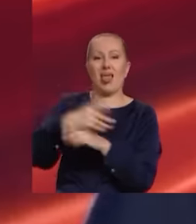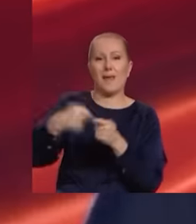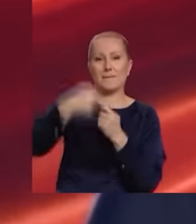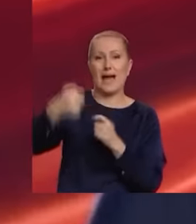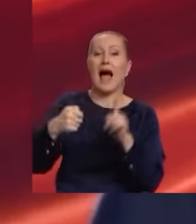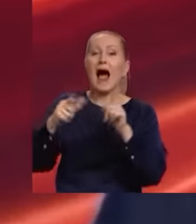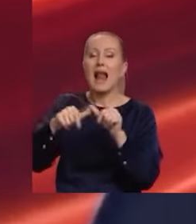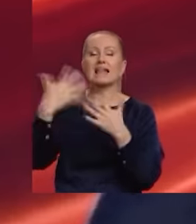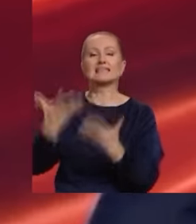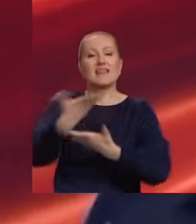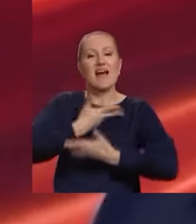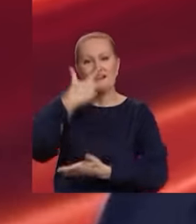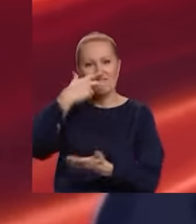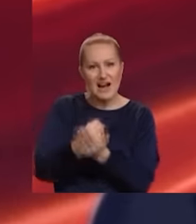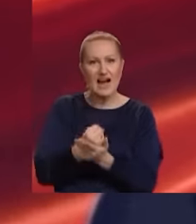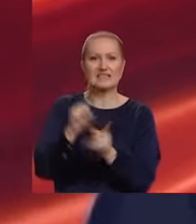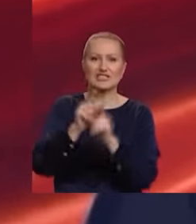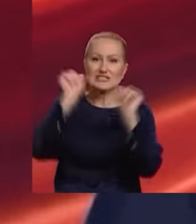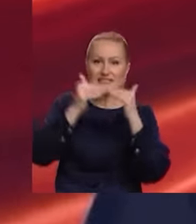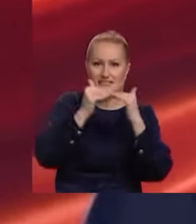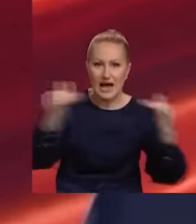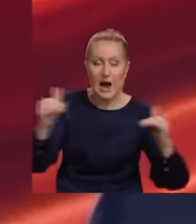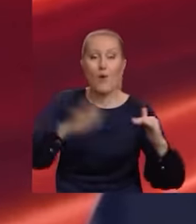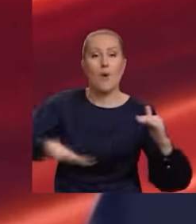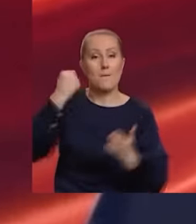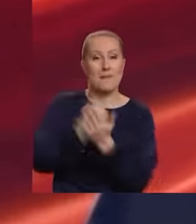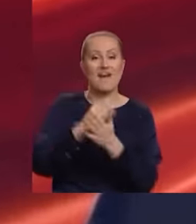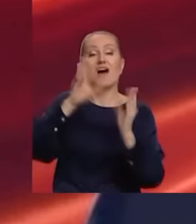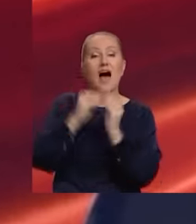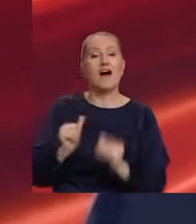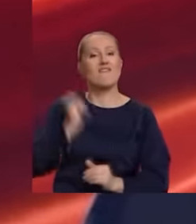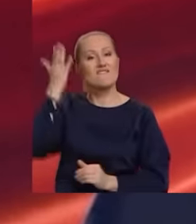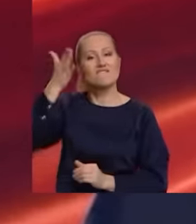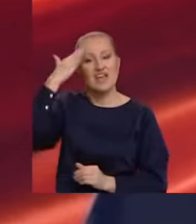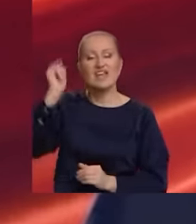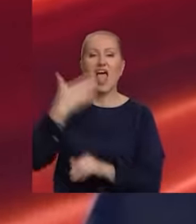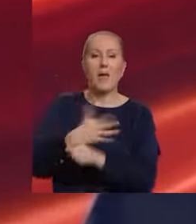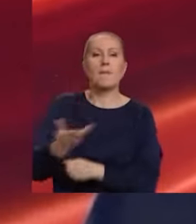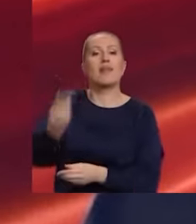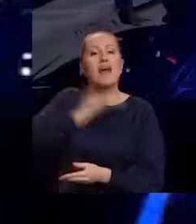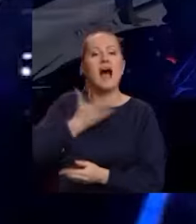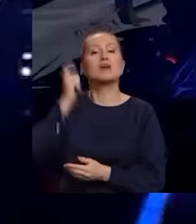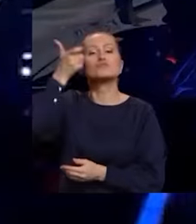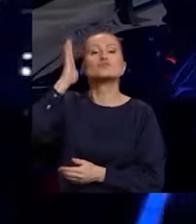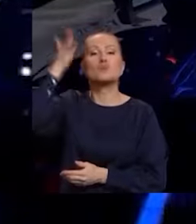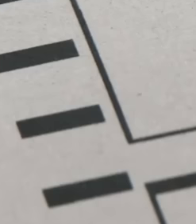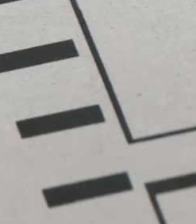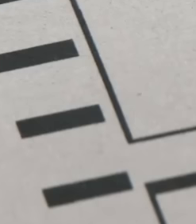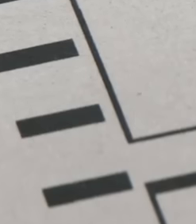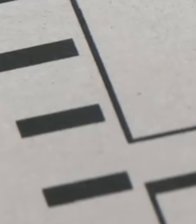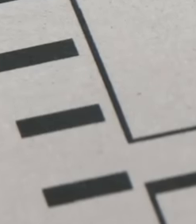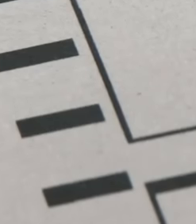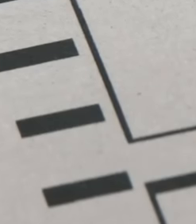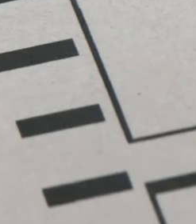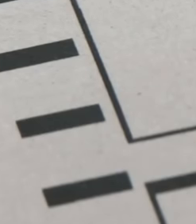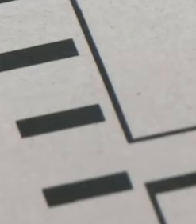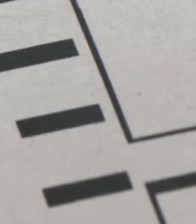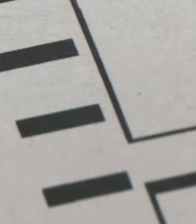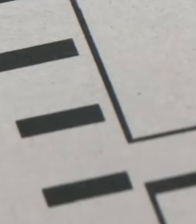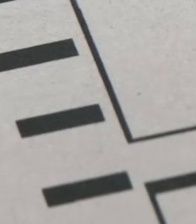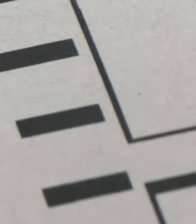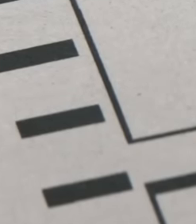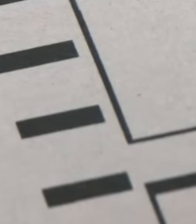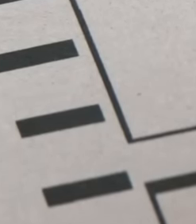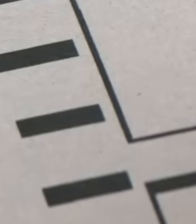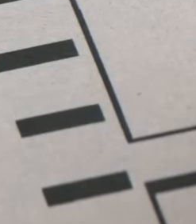i stabilność w tym prawie dla wszystkich, żebyśmy wiedzieli, na jaką emeryturę na starość możemy liczyć. Niby spoko, logicznie ma